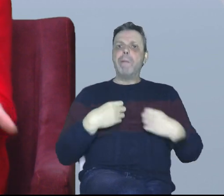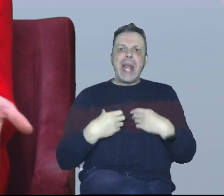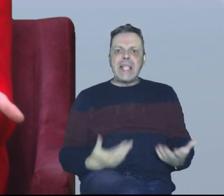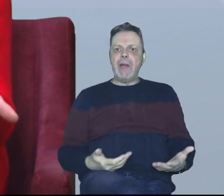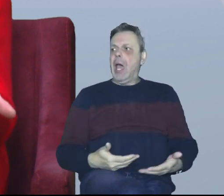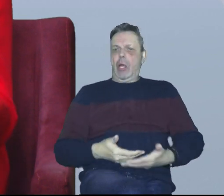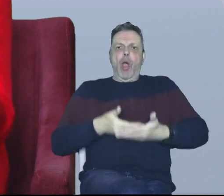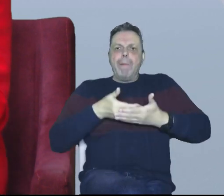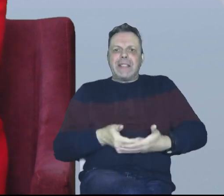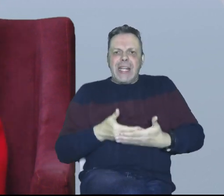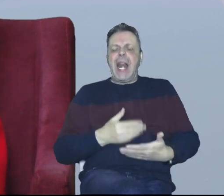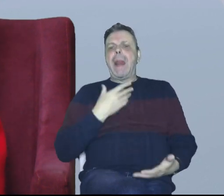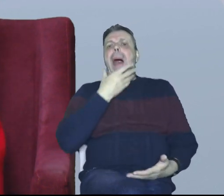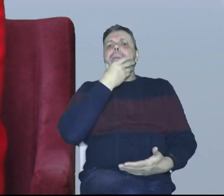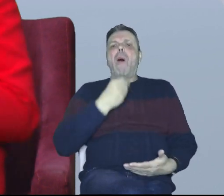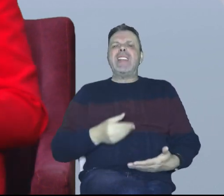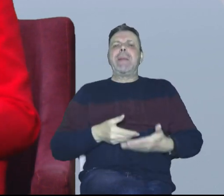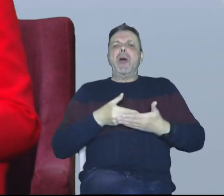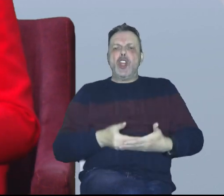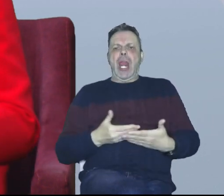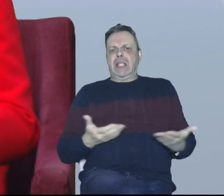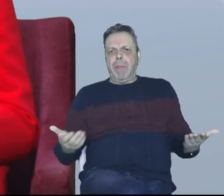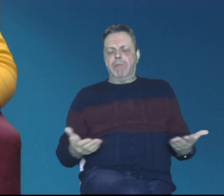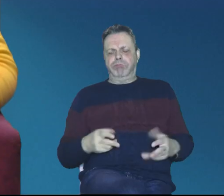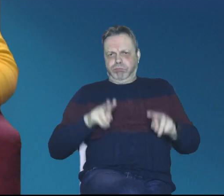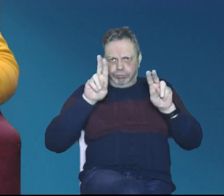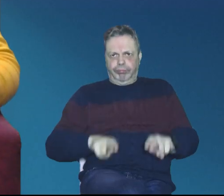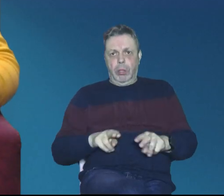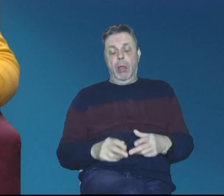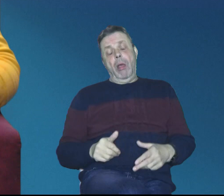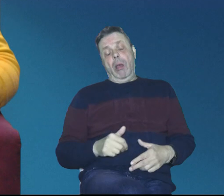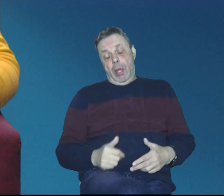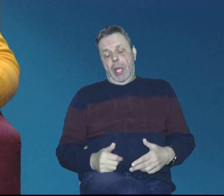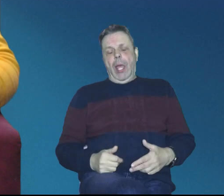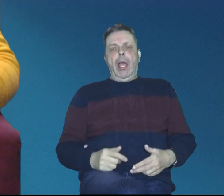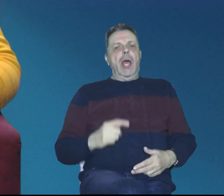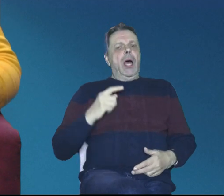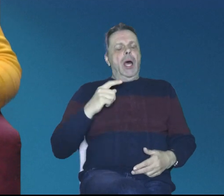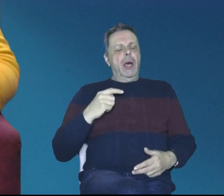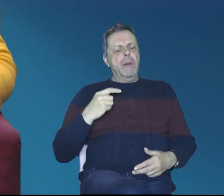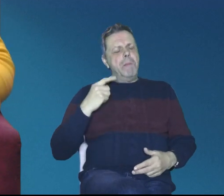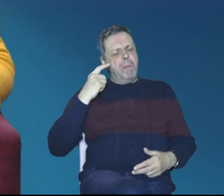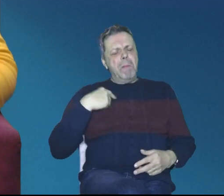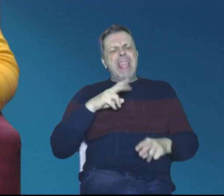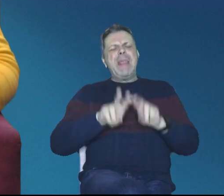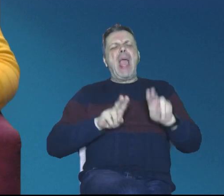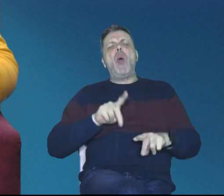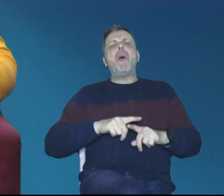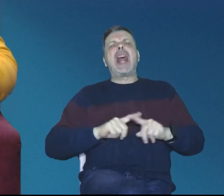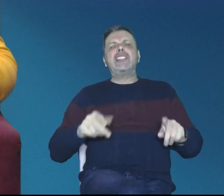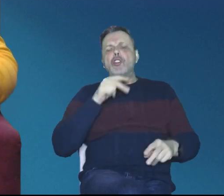zapravo predstava sva bazirana na povijesnim činjenicama. Istina. Dakle, u prvom licu čini mi se da